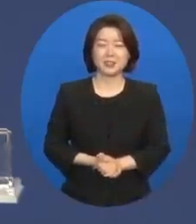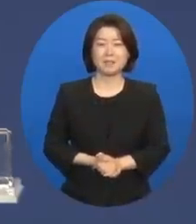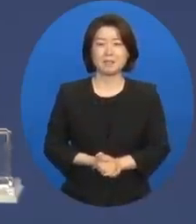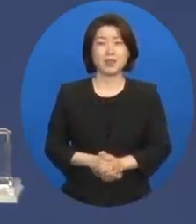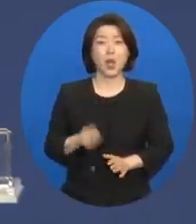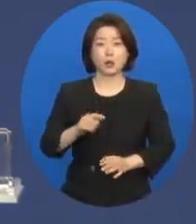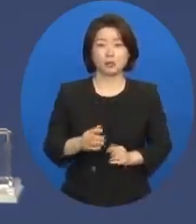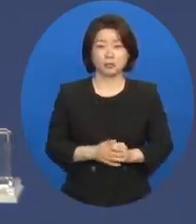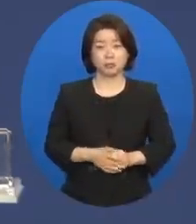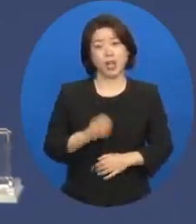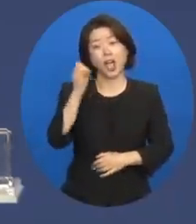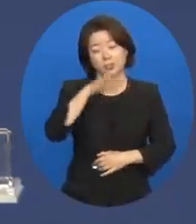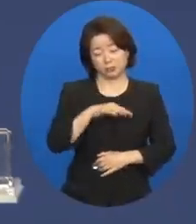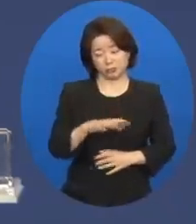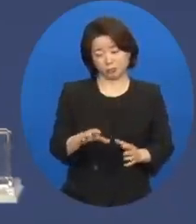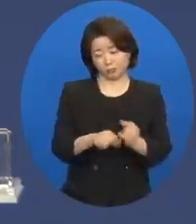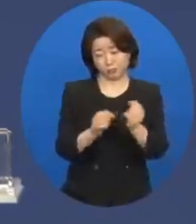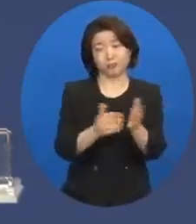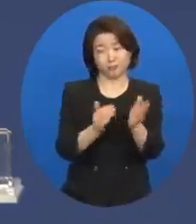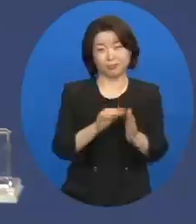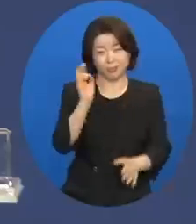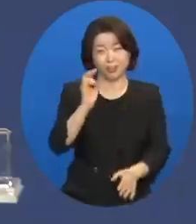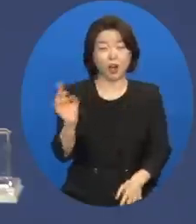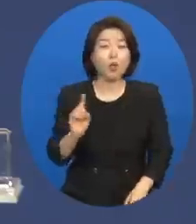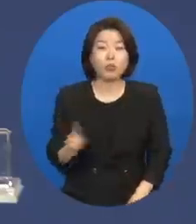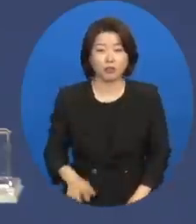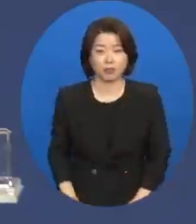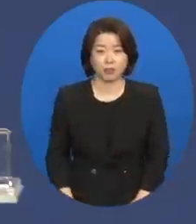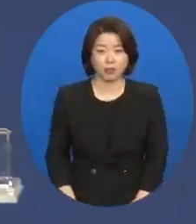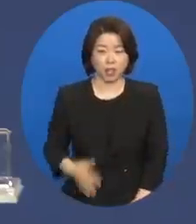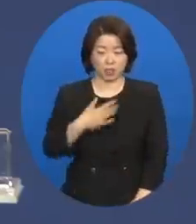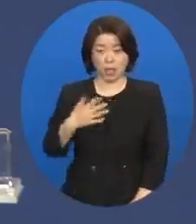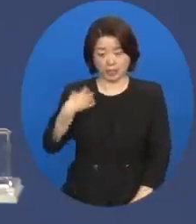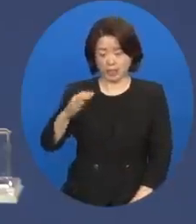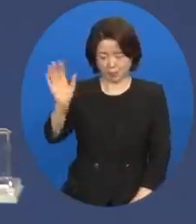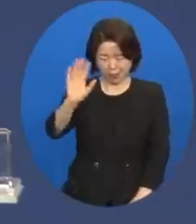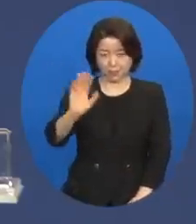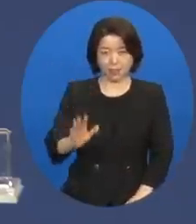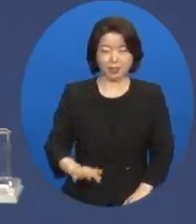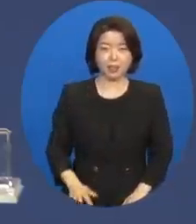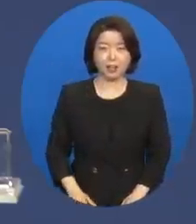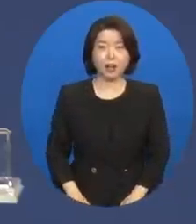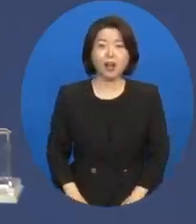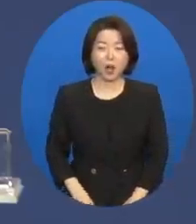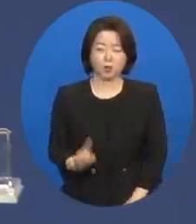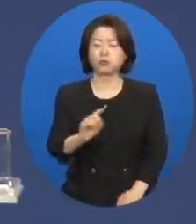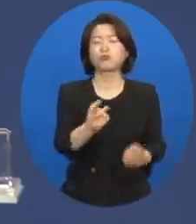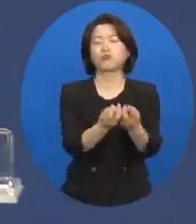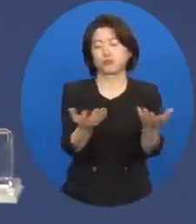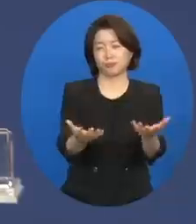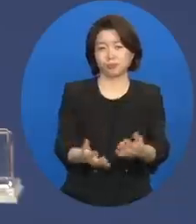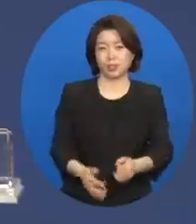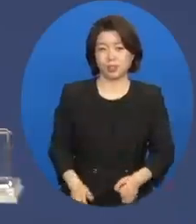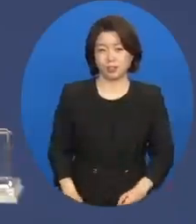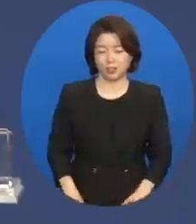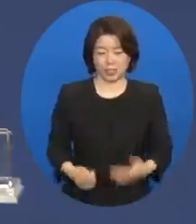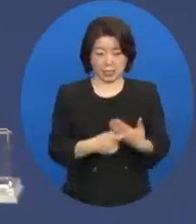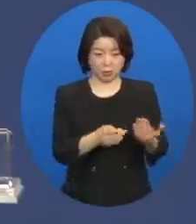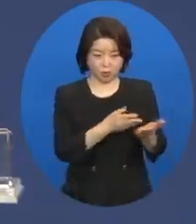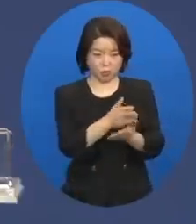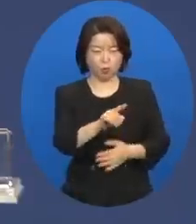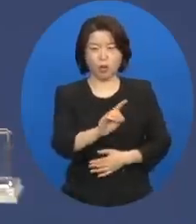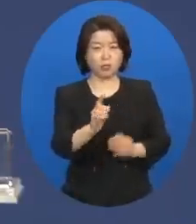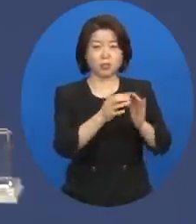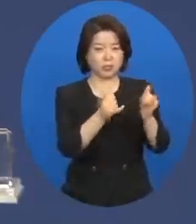여기서 그냥 대략 마무리를 할 수밖에 없어요. 그냥 어떻게 뭐 제 책임은 아니에요. 그러니까 그냥 어떻게 뭐 외과 의사가 그런 사람 없을